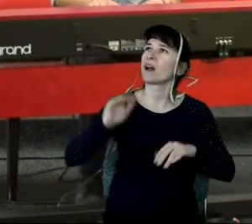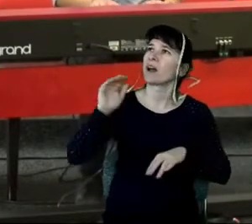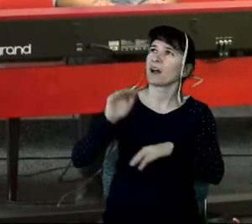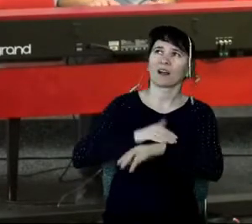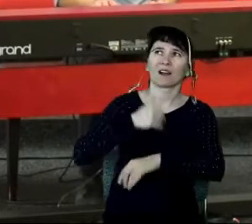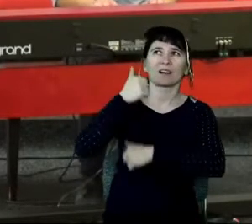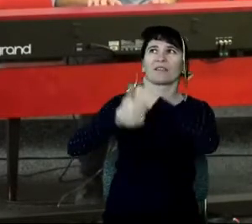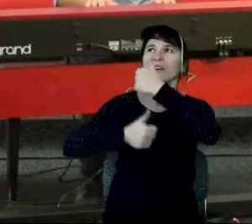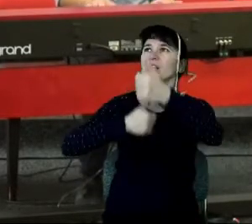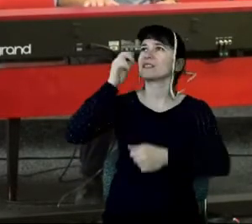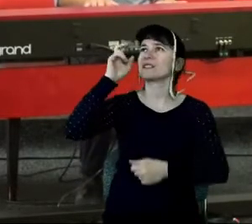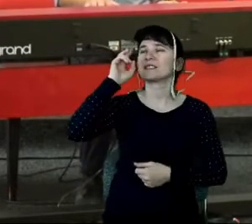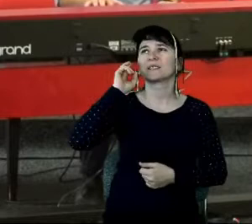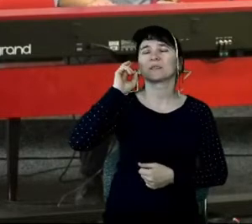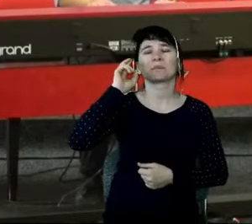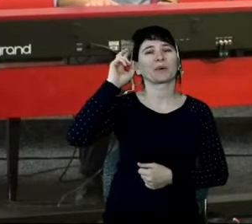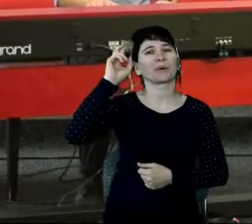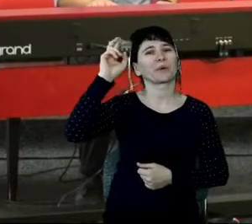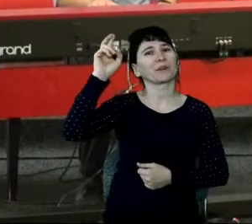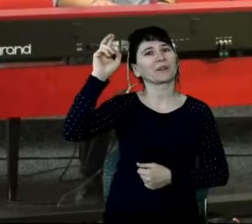хвалите Бога.